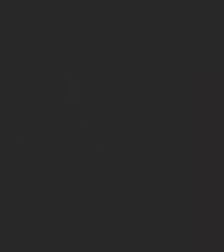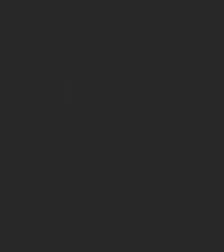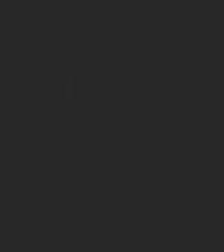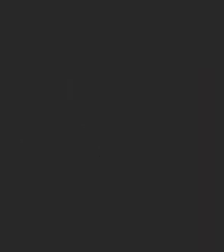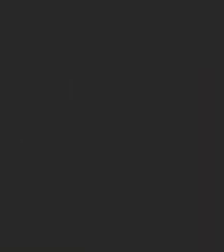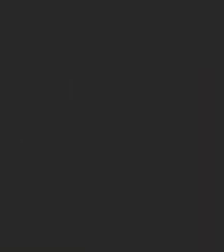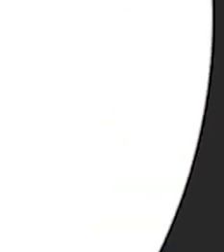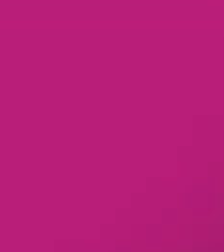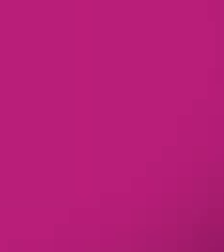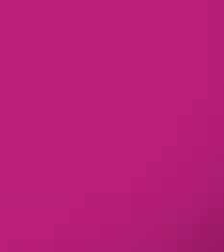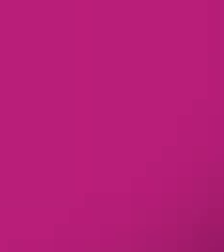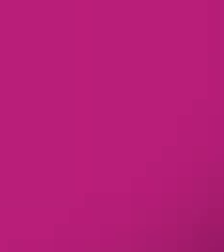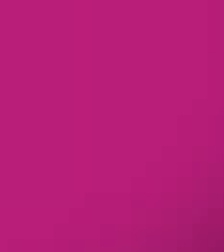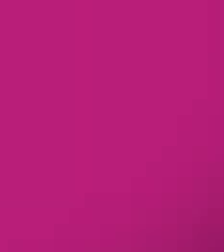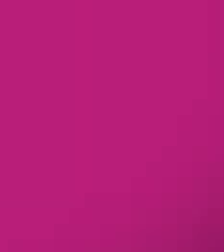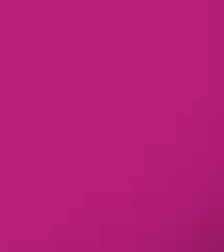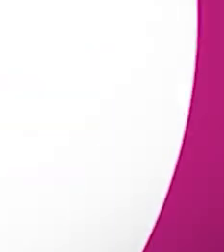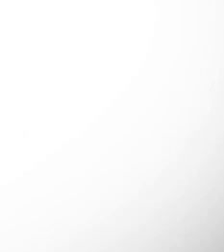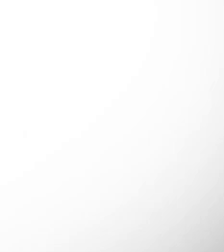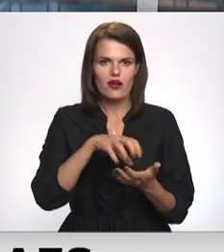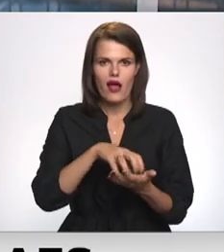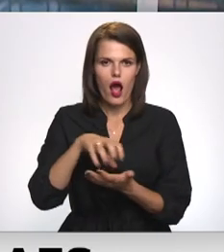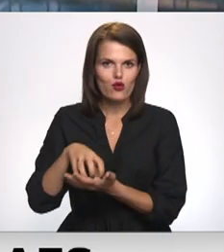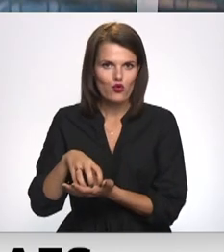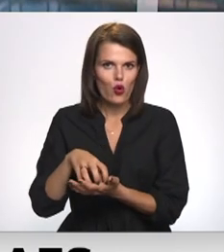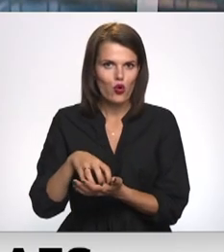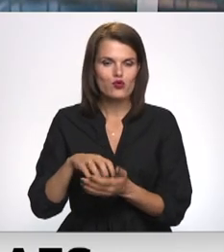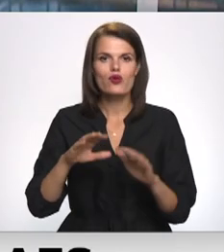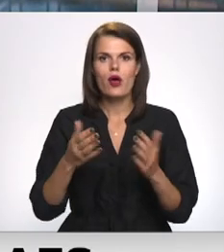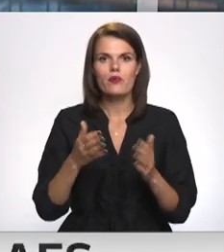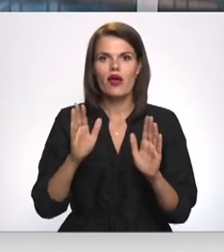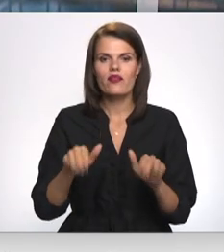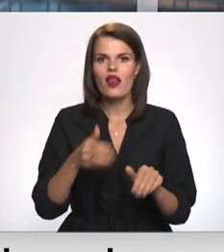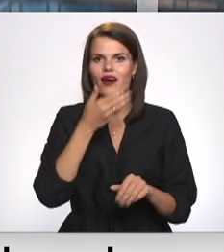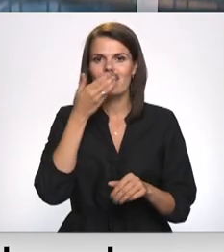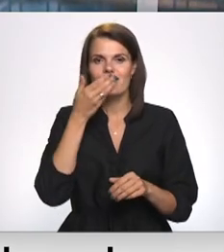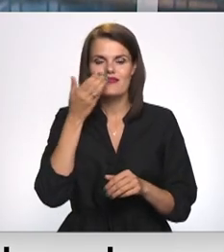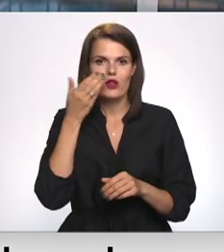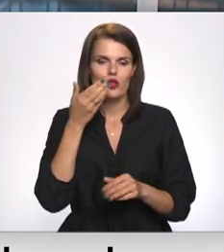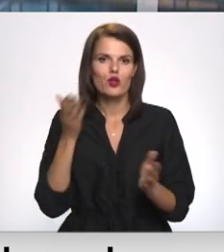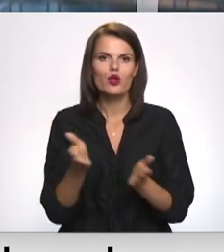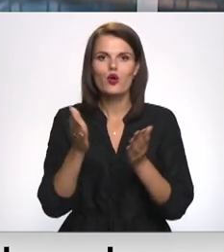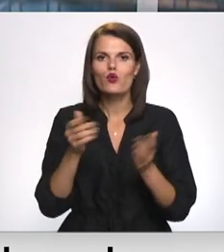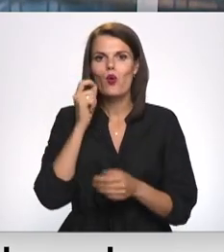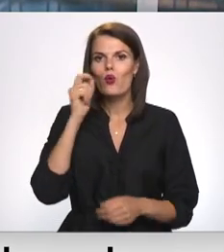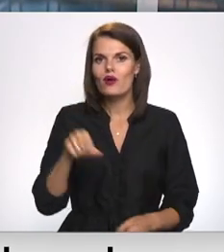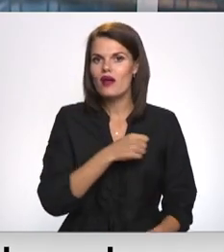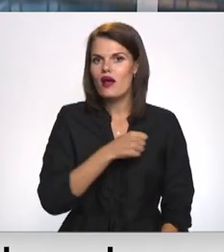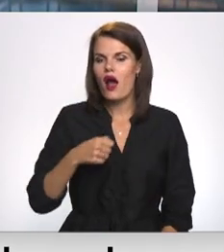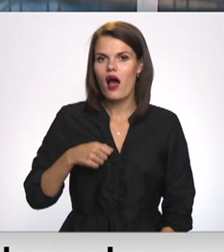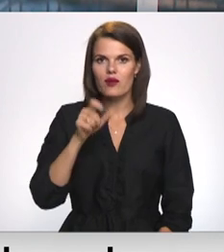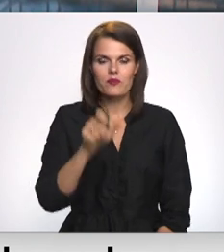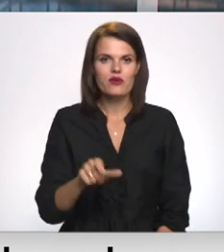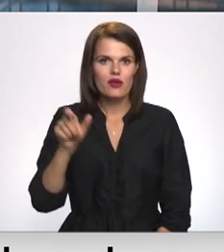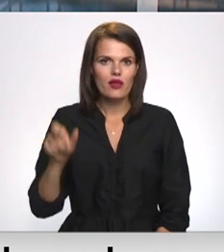Re, viss ēters ir te! Bet, lai sildītu Ukrainas armijas vīrus, kuri dažkārt pozīcijas neatstāja